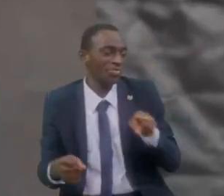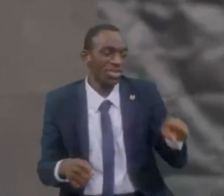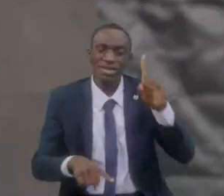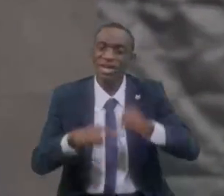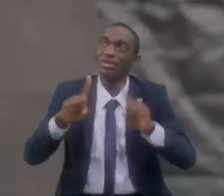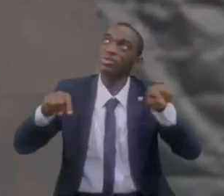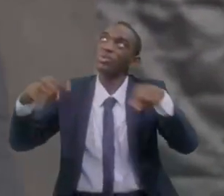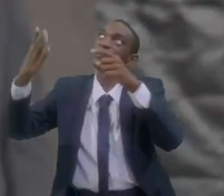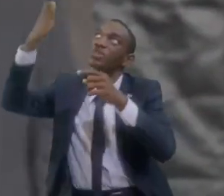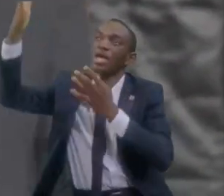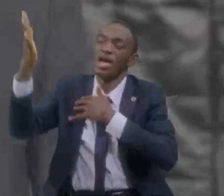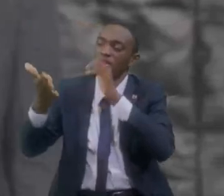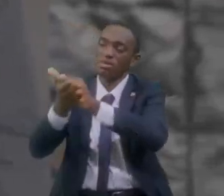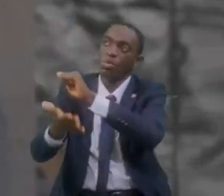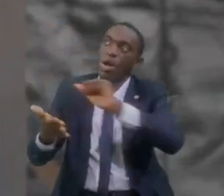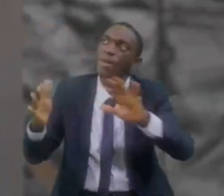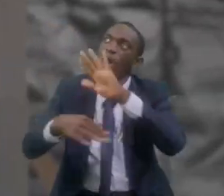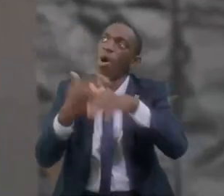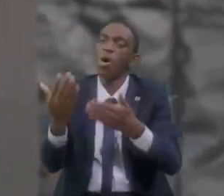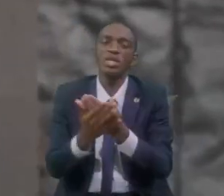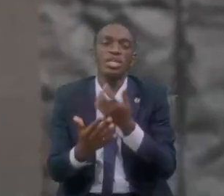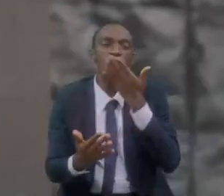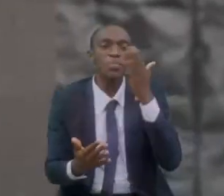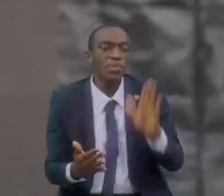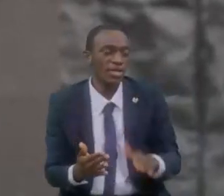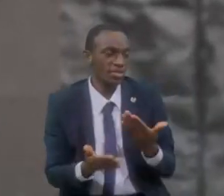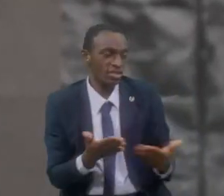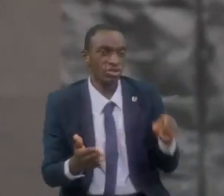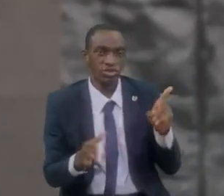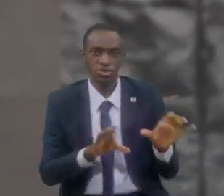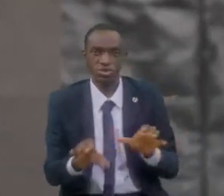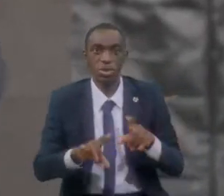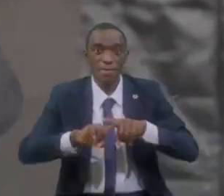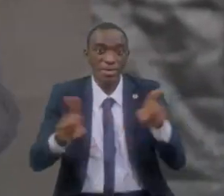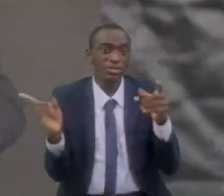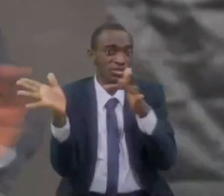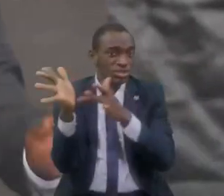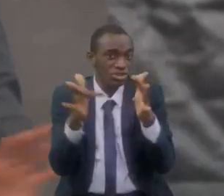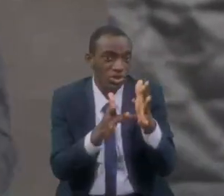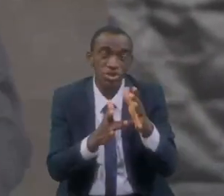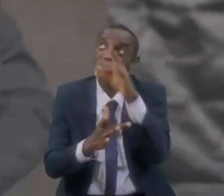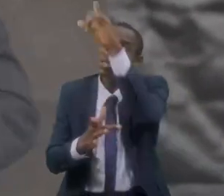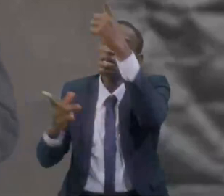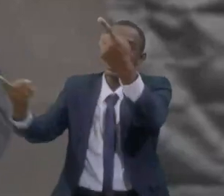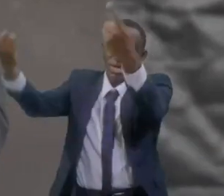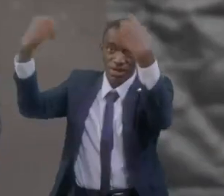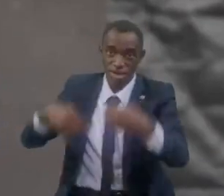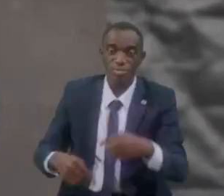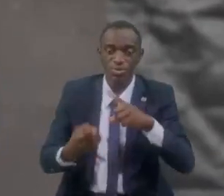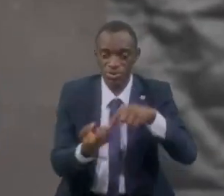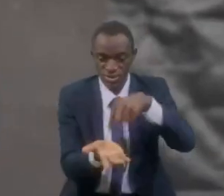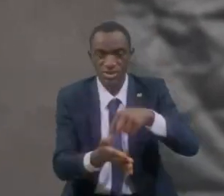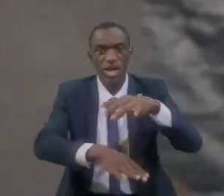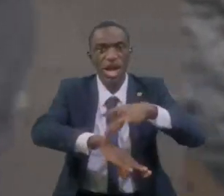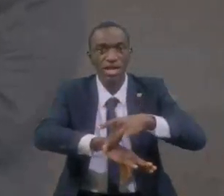effacer toutes mauvaises choses que tu as pu faire. Mais Jésus, qui est venu sur cette terre, Jésus-Christ, qui